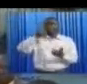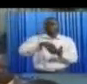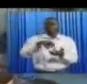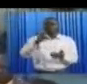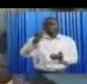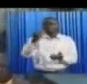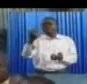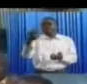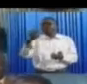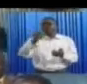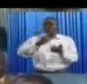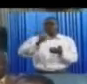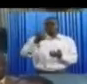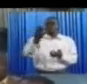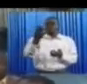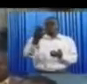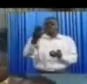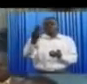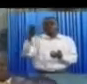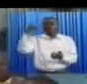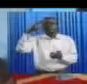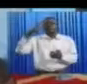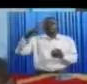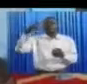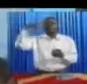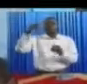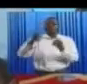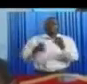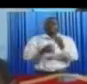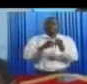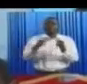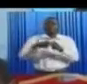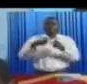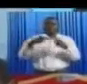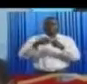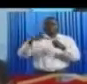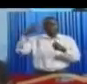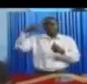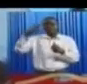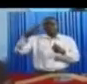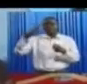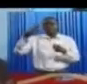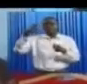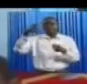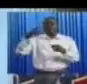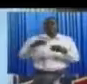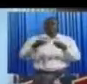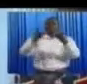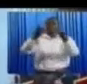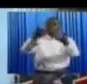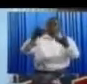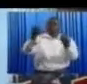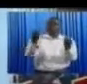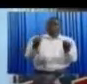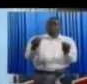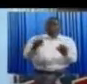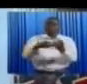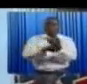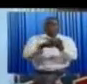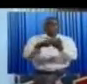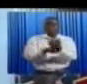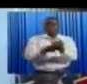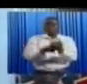2013-2015 pour soutenir la politique sectorielle de l'industrie, du commerce et de l'artisanat qui donne de nouvelles orientations au